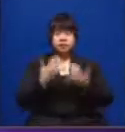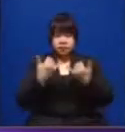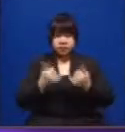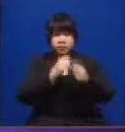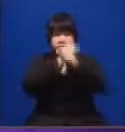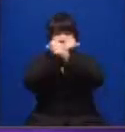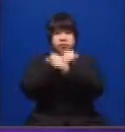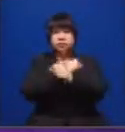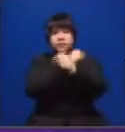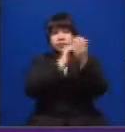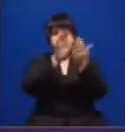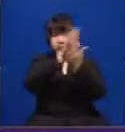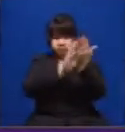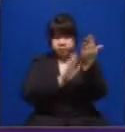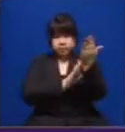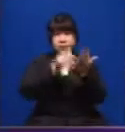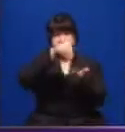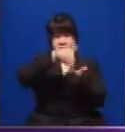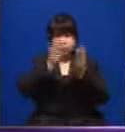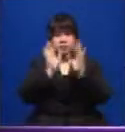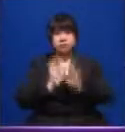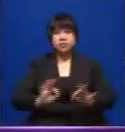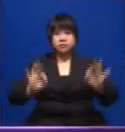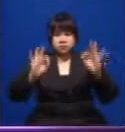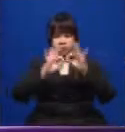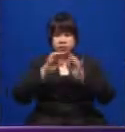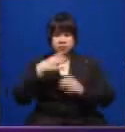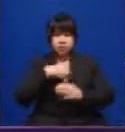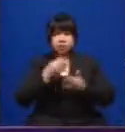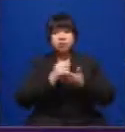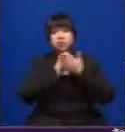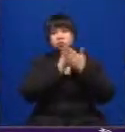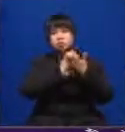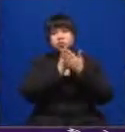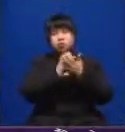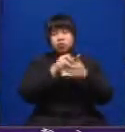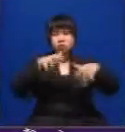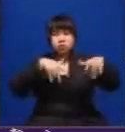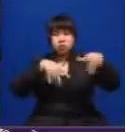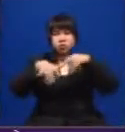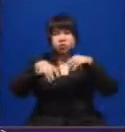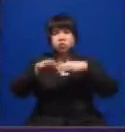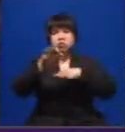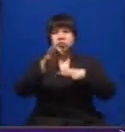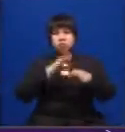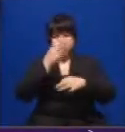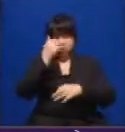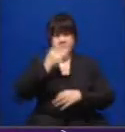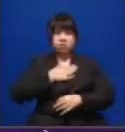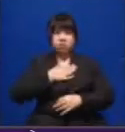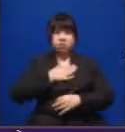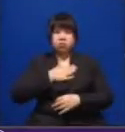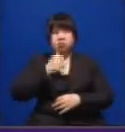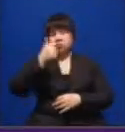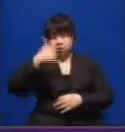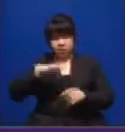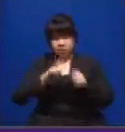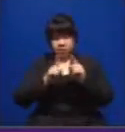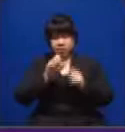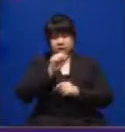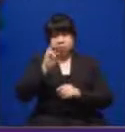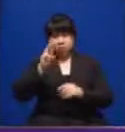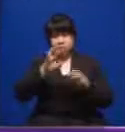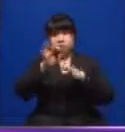ผลประโยชน์ของชาติเป็นหลักครับแล้วก็อยากให้เป็นหูเป็นตากับประชาชนเพราะว่าประชาชนไม่สามารถที่มีอำนาจไปตรวจสอบอะไรได้นอกจากสเป็นที่พึ่งของประชาชนครับ